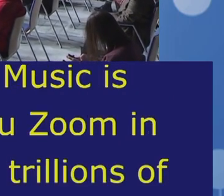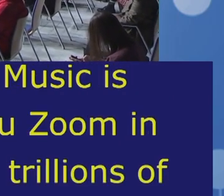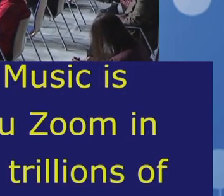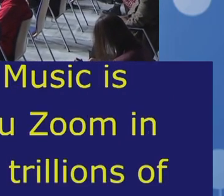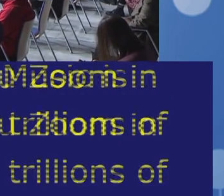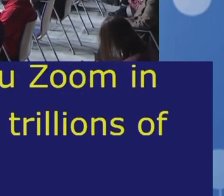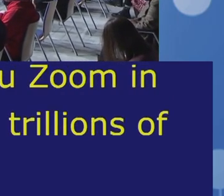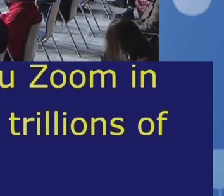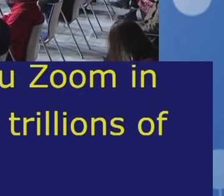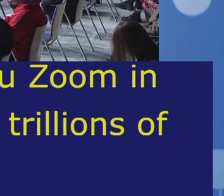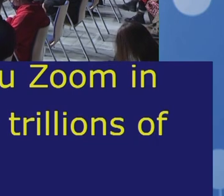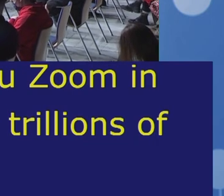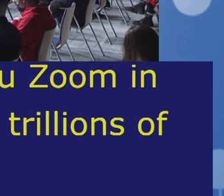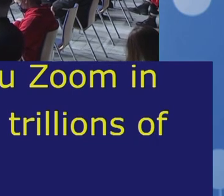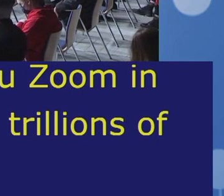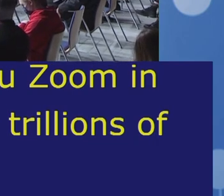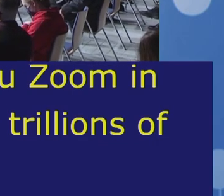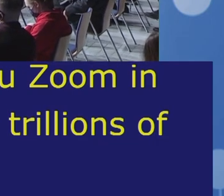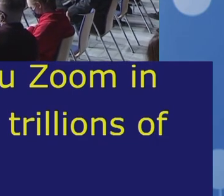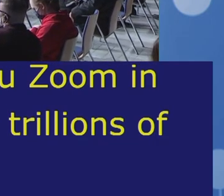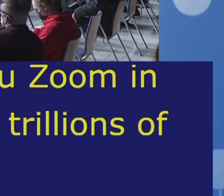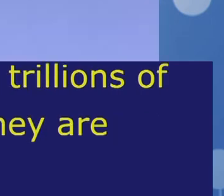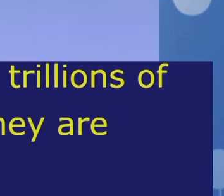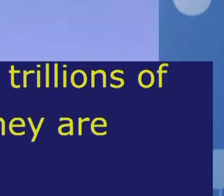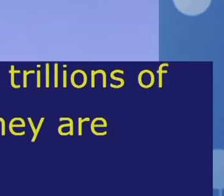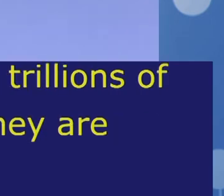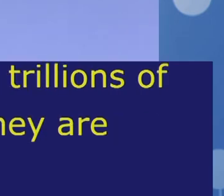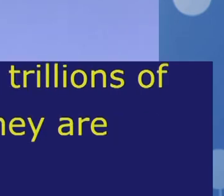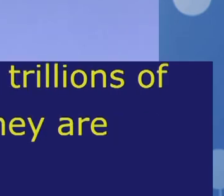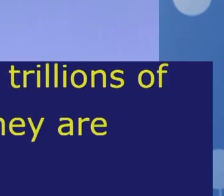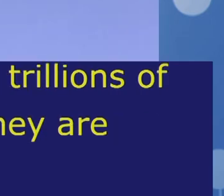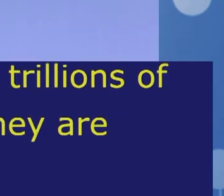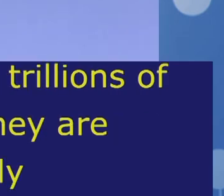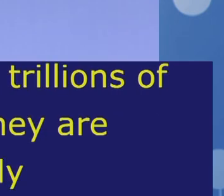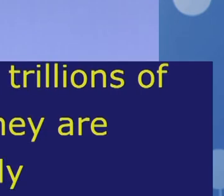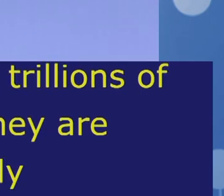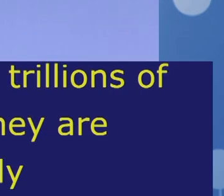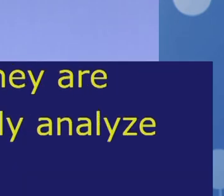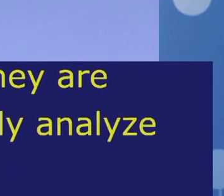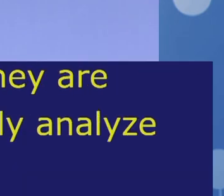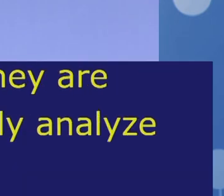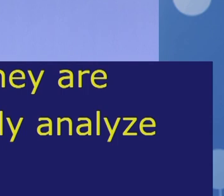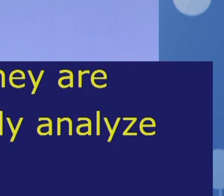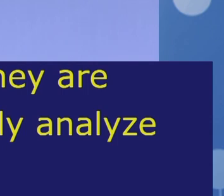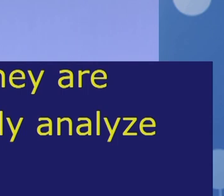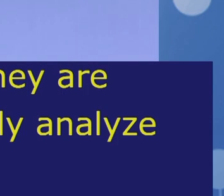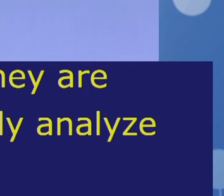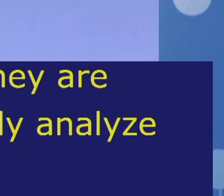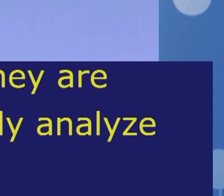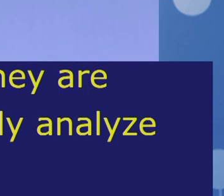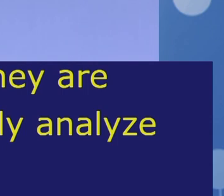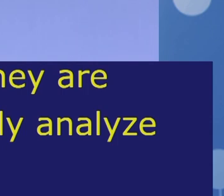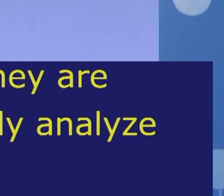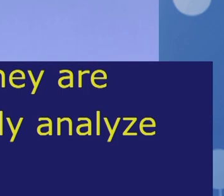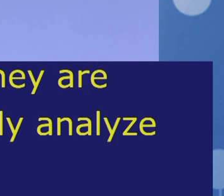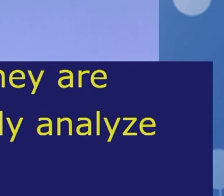И если подумать о том, из чего состоит наш организм, то мы придем к выводу, что он состоит из